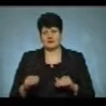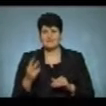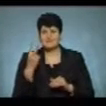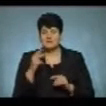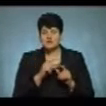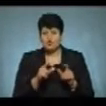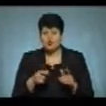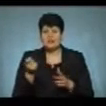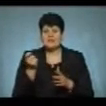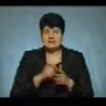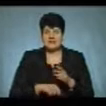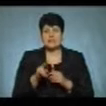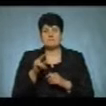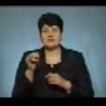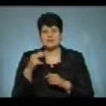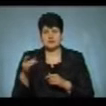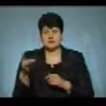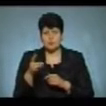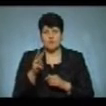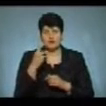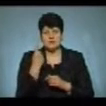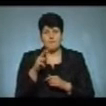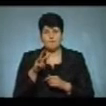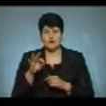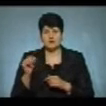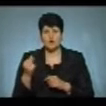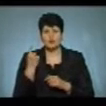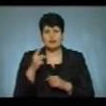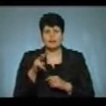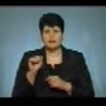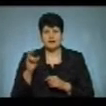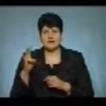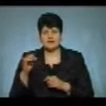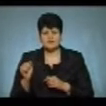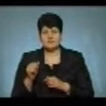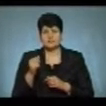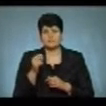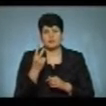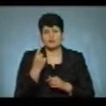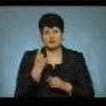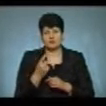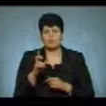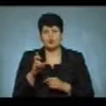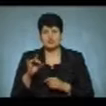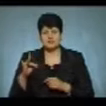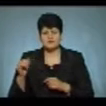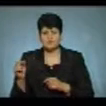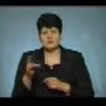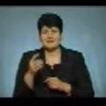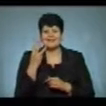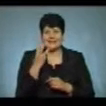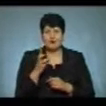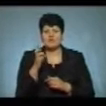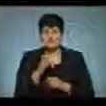школи закрили у Підгаєцькому районі, 1 у Монастириському, 1 у Ланівцях Борщівського району і 3 в Борщівській об'єднаній